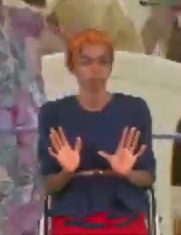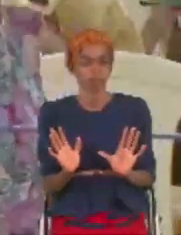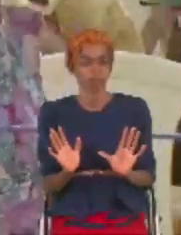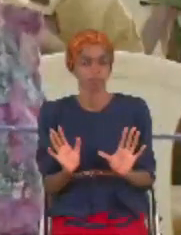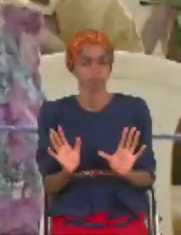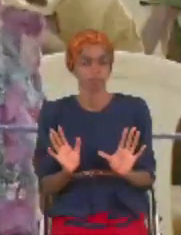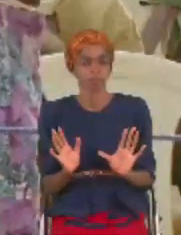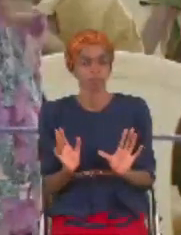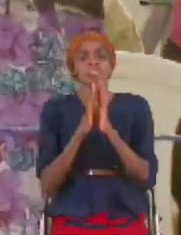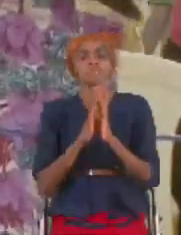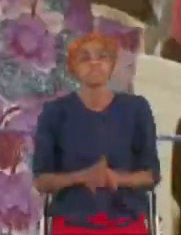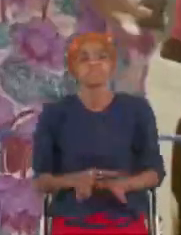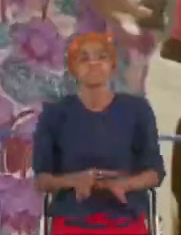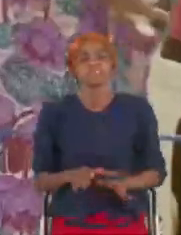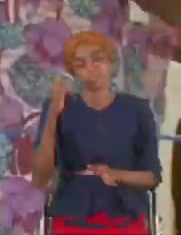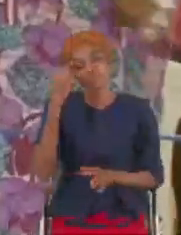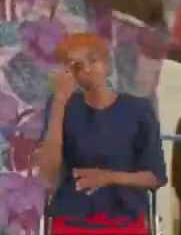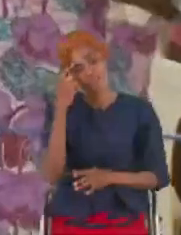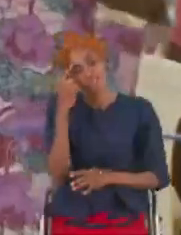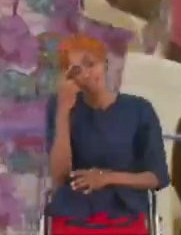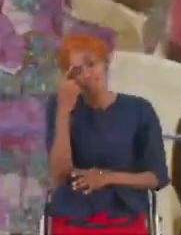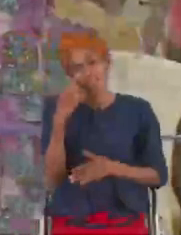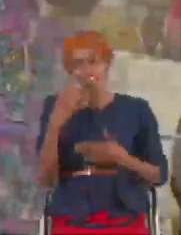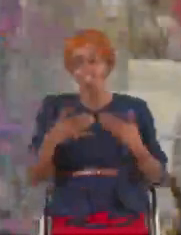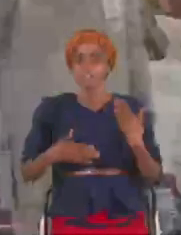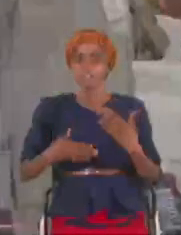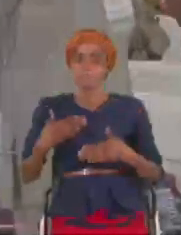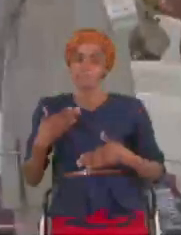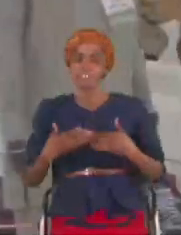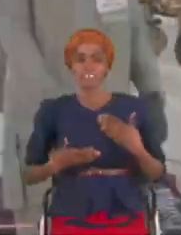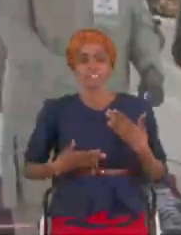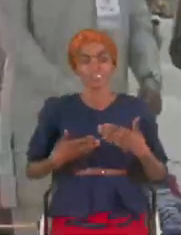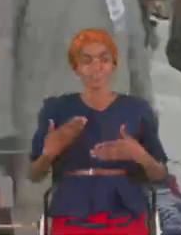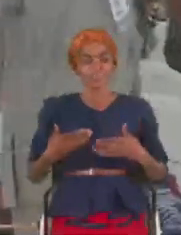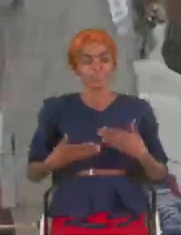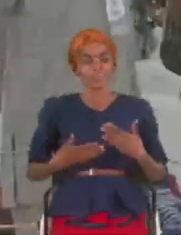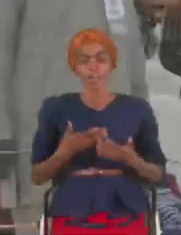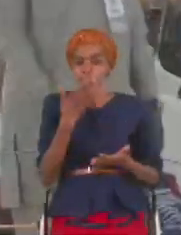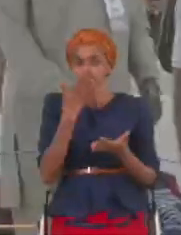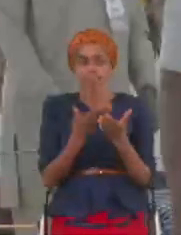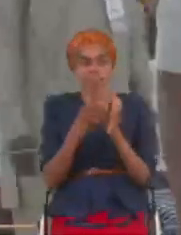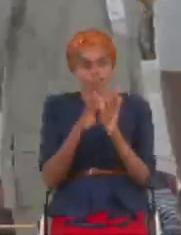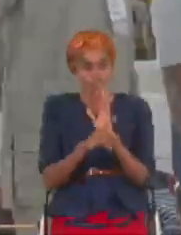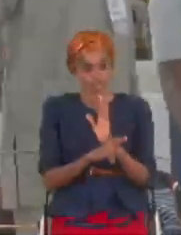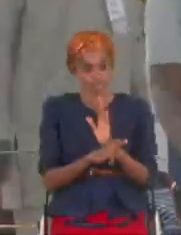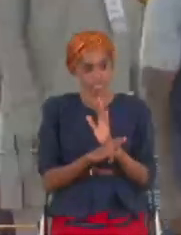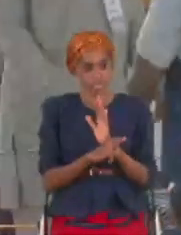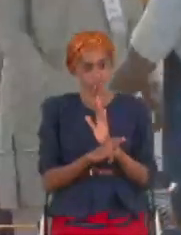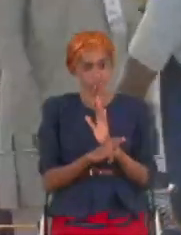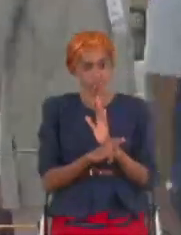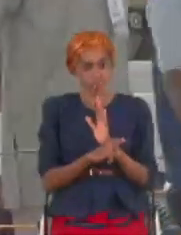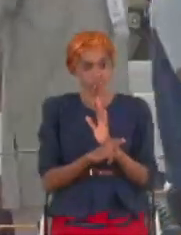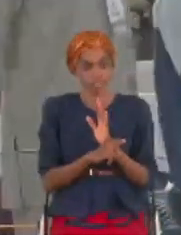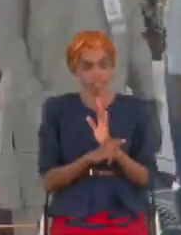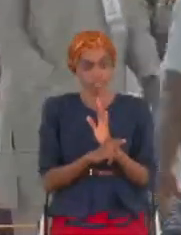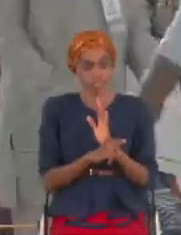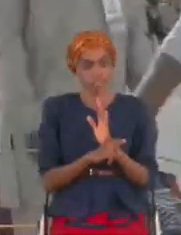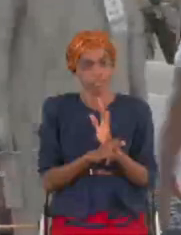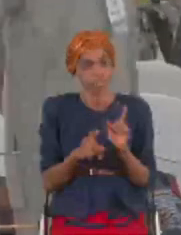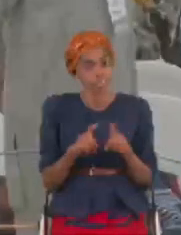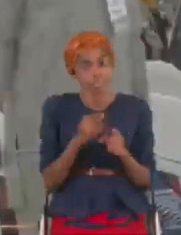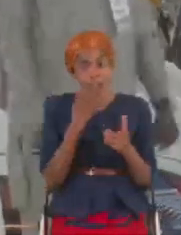la paix du coeur la joie labonté comme